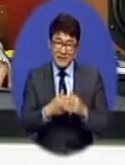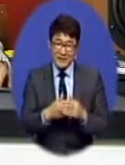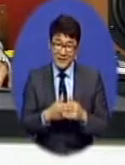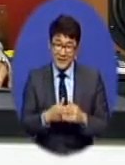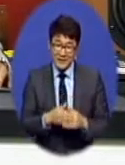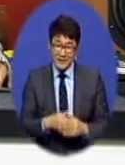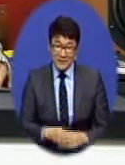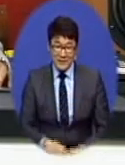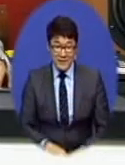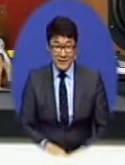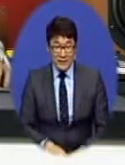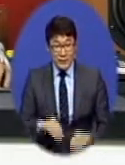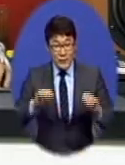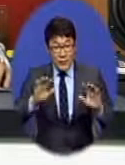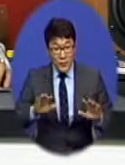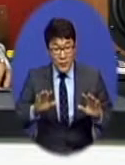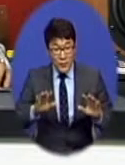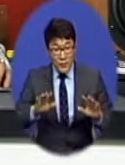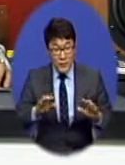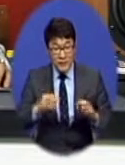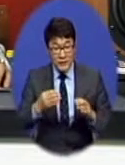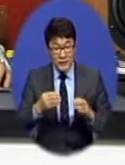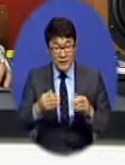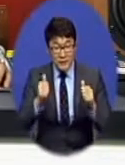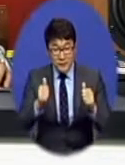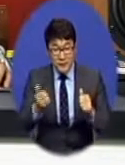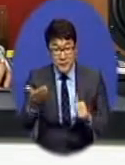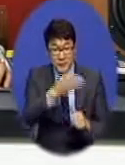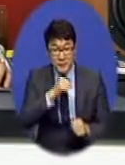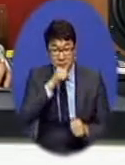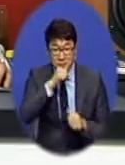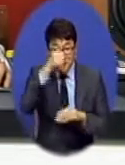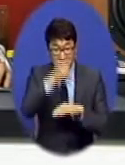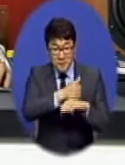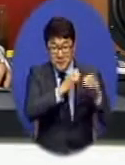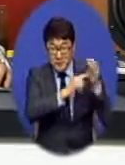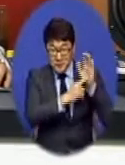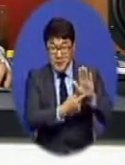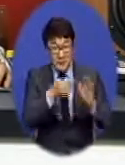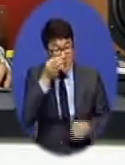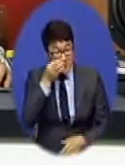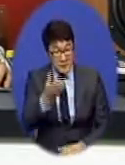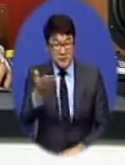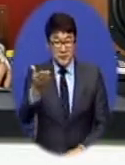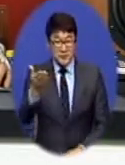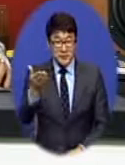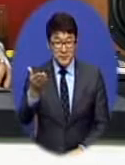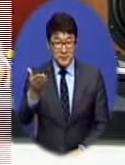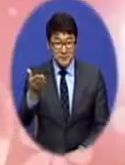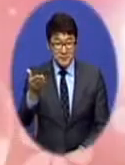그죠? 네. 자, 오늘의 시청자 심사 집계 보겠습니다. 네, 시청자 집계 보여